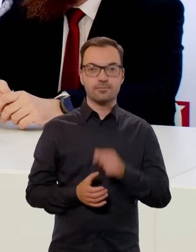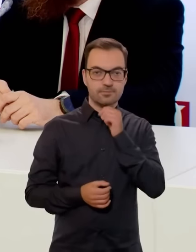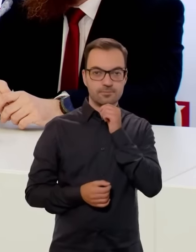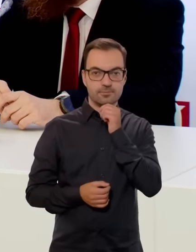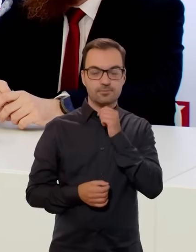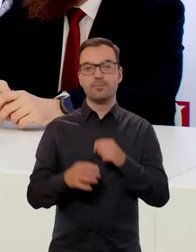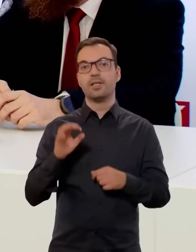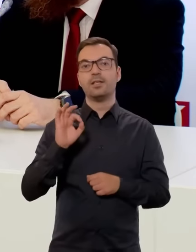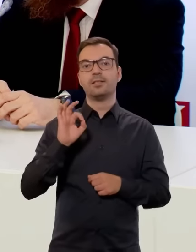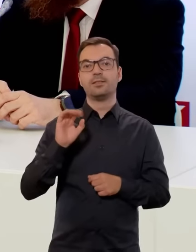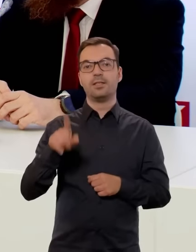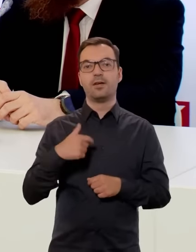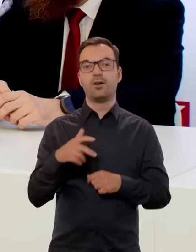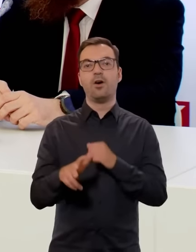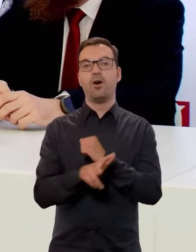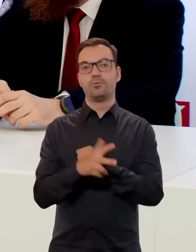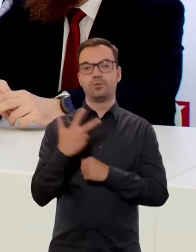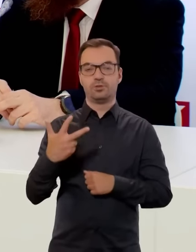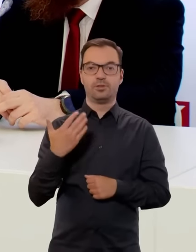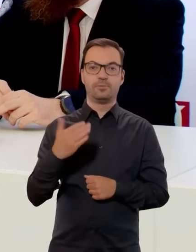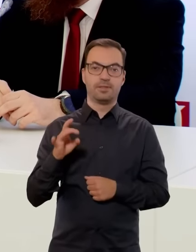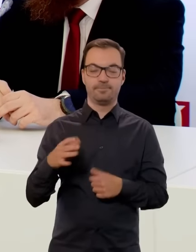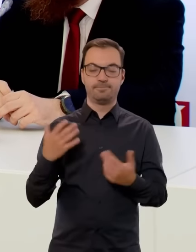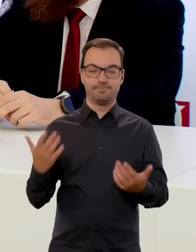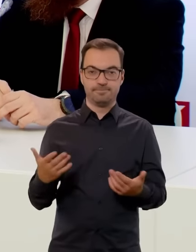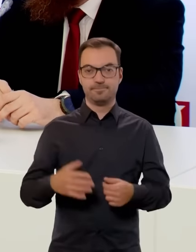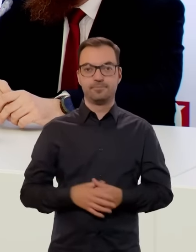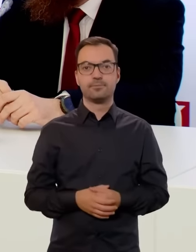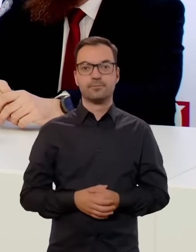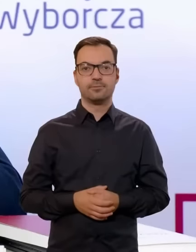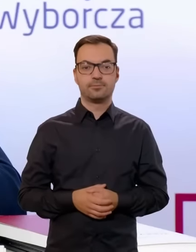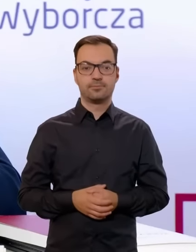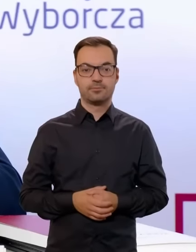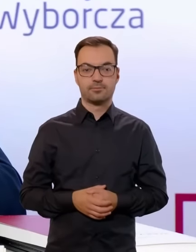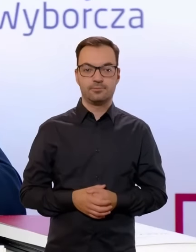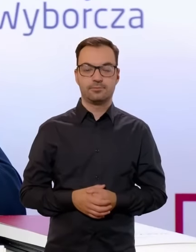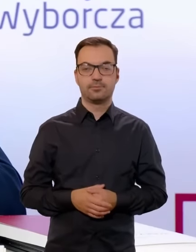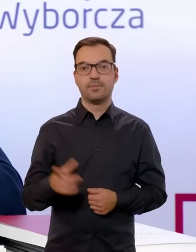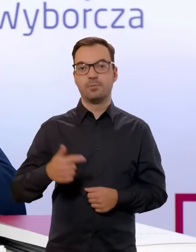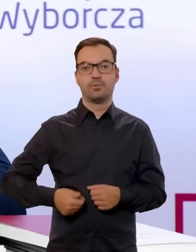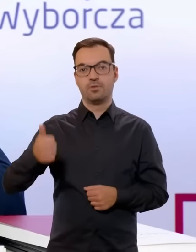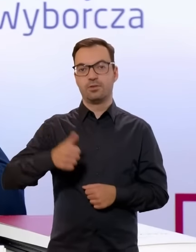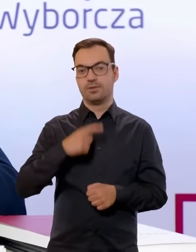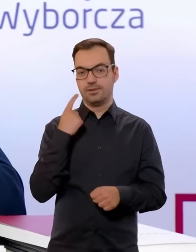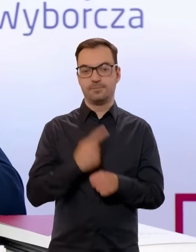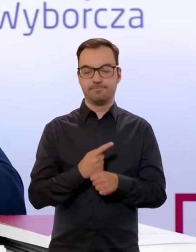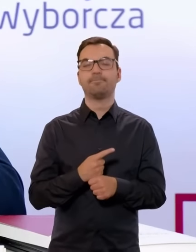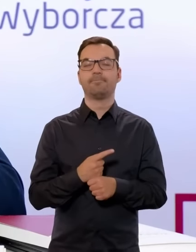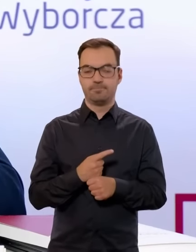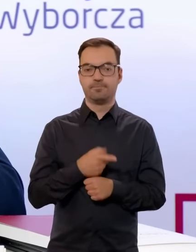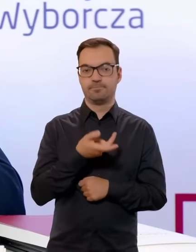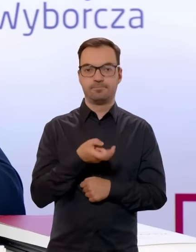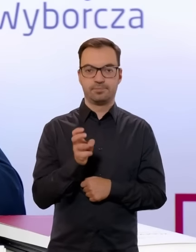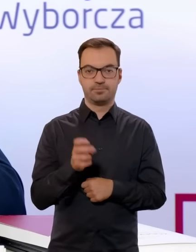i wynik 0,83 mg. I decyzją przewodniczącego komisji